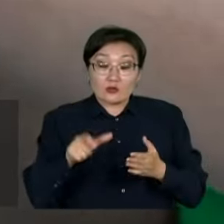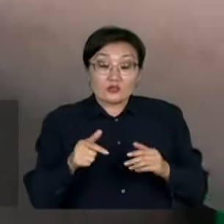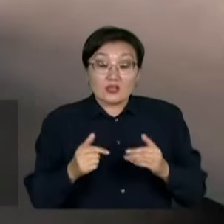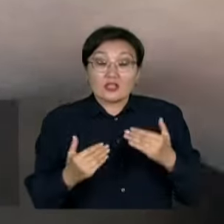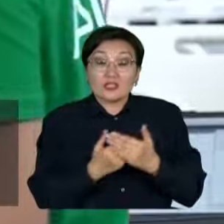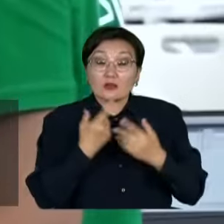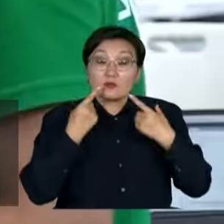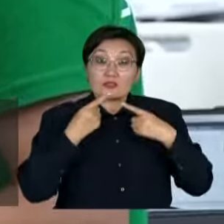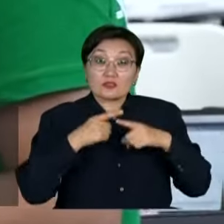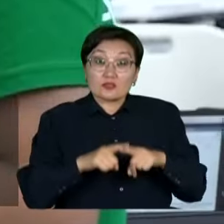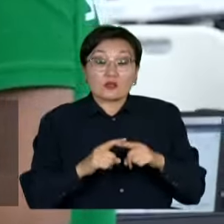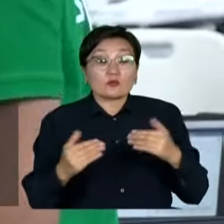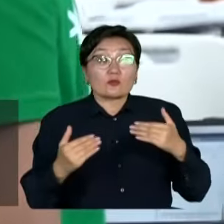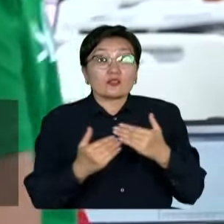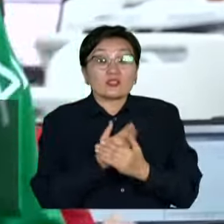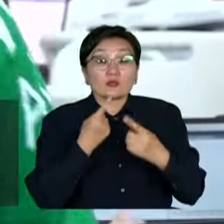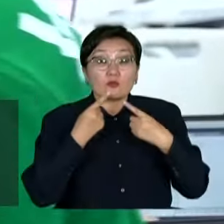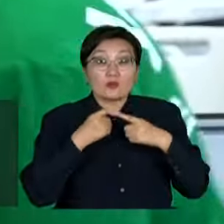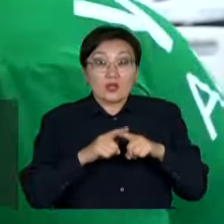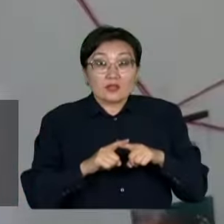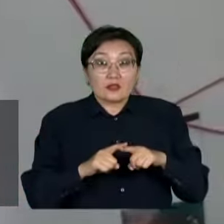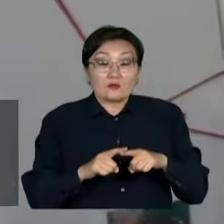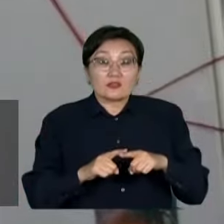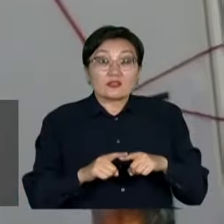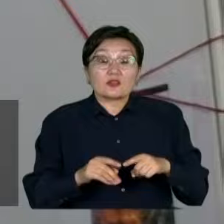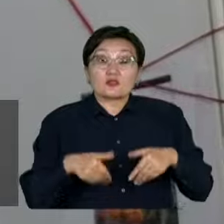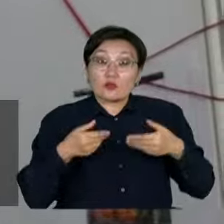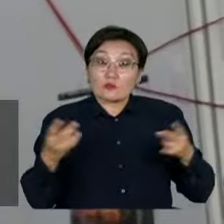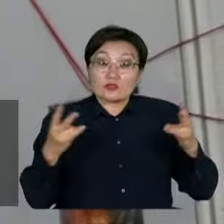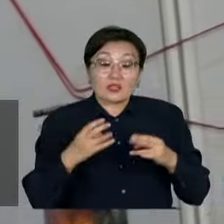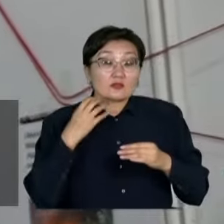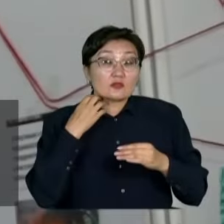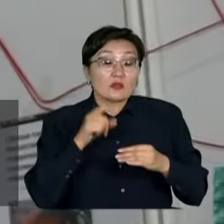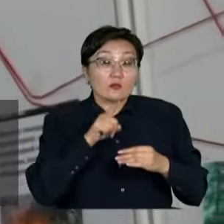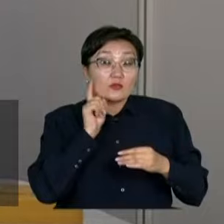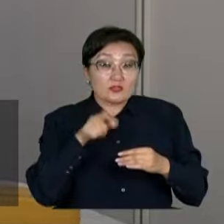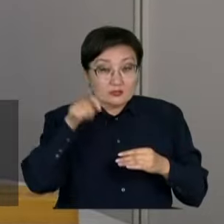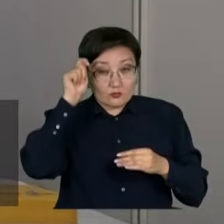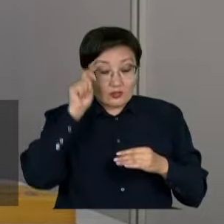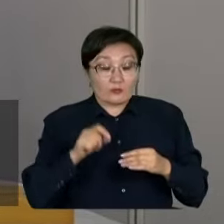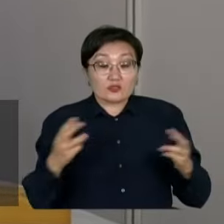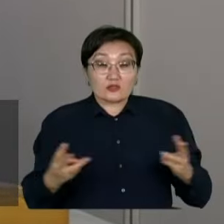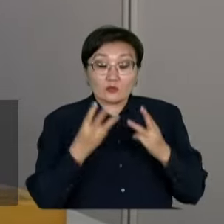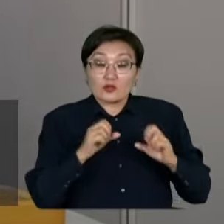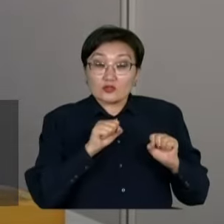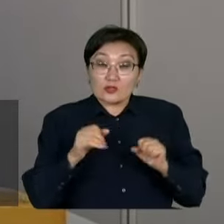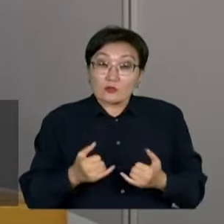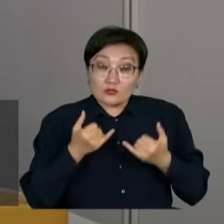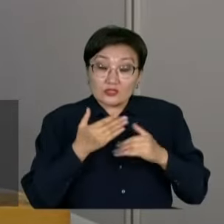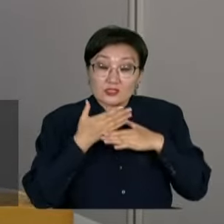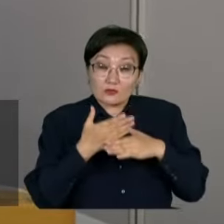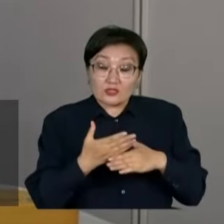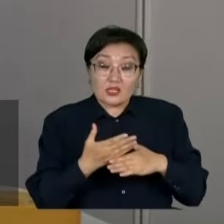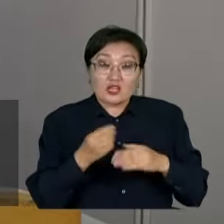жаңа технологиялар мен инновациялық тәсілдерді ұсынуы тиіс. Мәселен, қызылордалық жас робототехниктер тілсіз жаудың алдын алуға көмектесетін